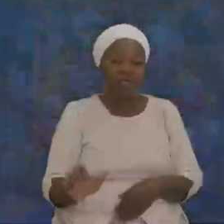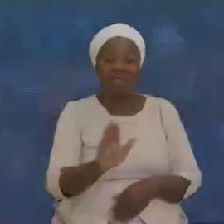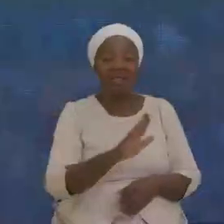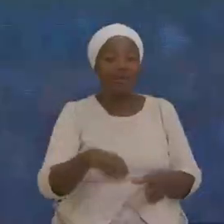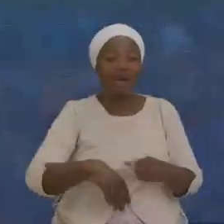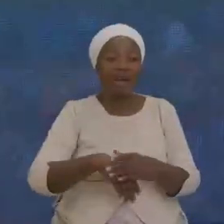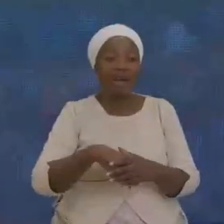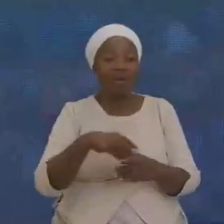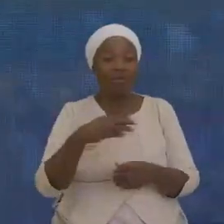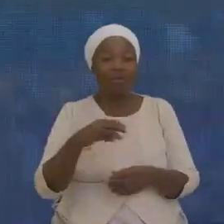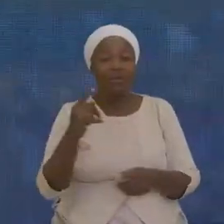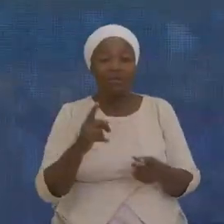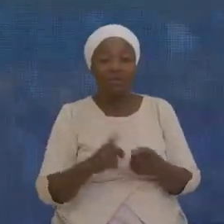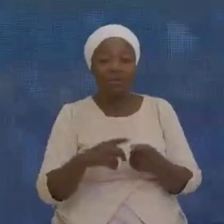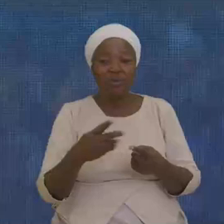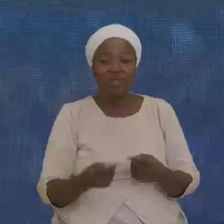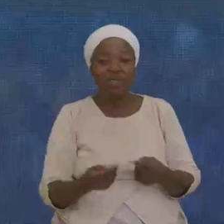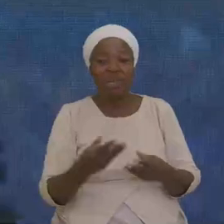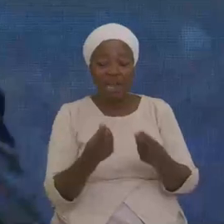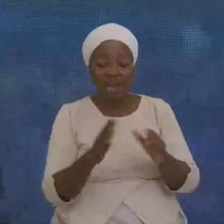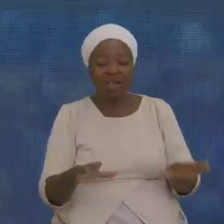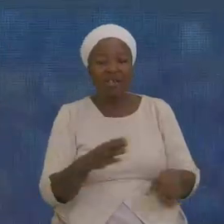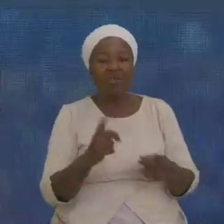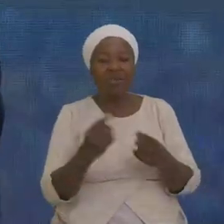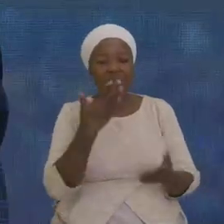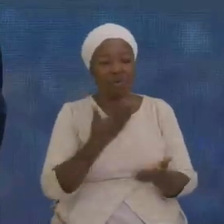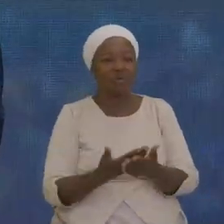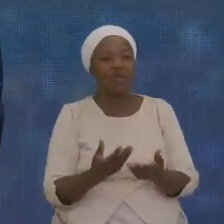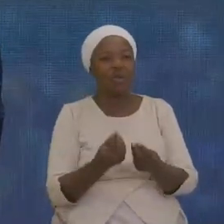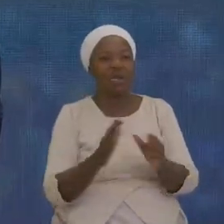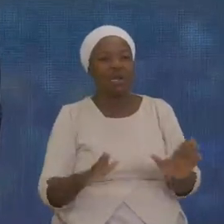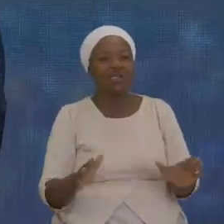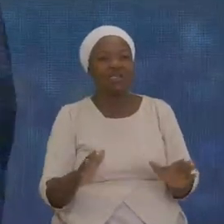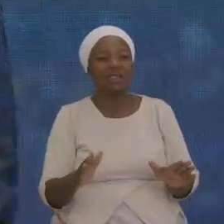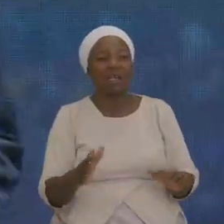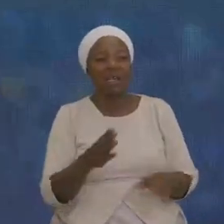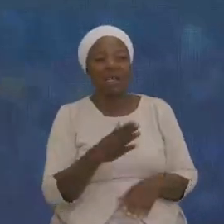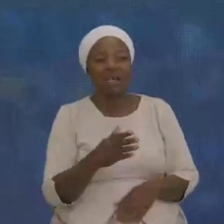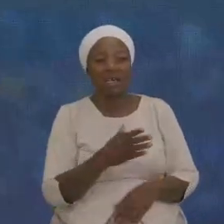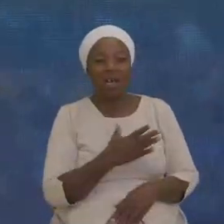Et pour le faire monter de ce pays dans un bon et vaste pays.